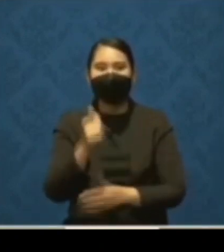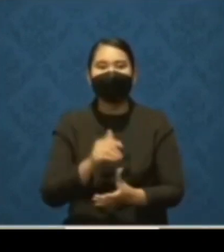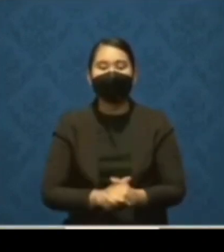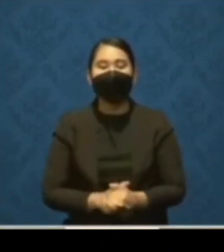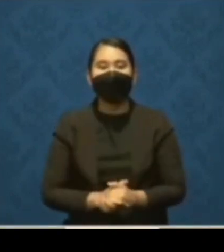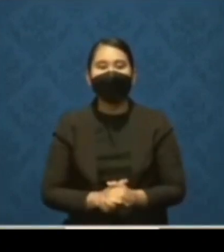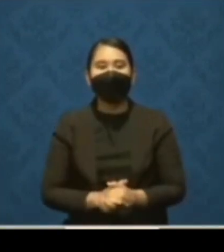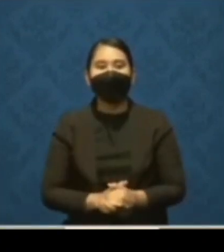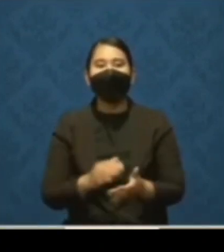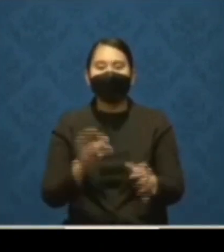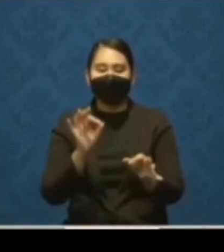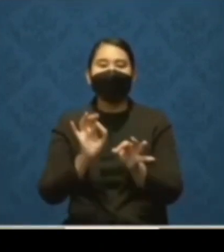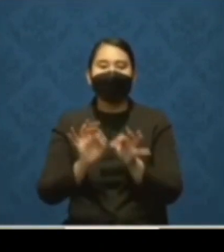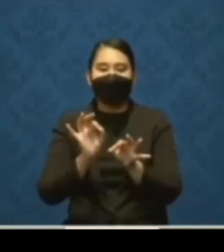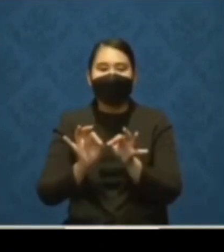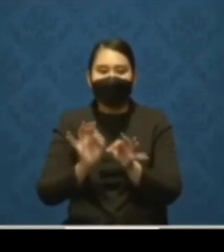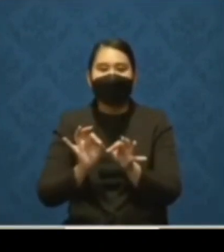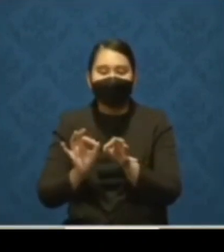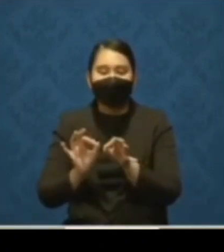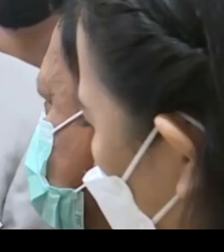ราก็ใช้อย่างประหยัดนะมี